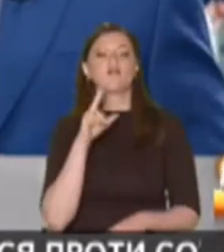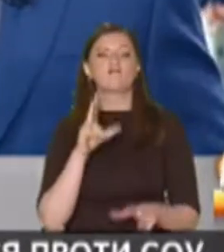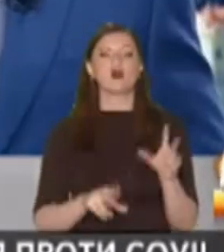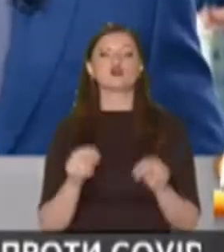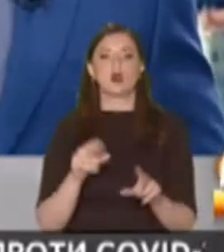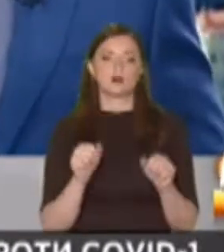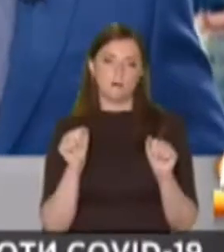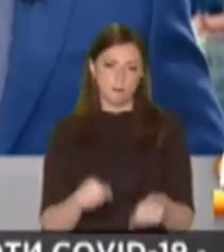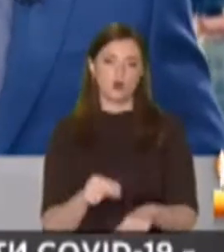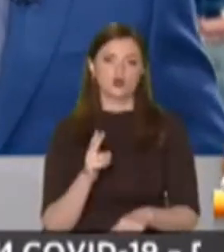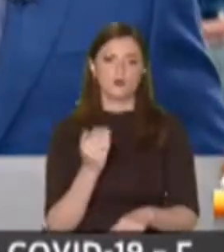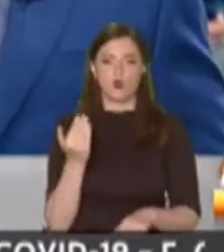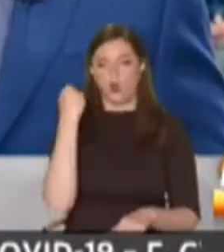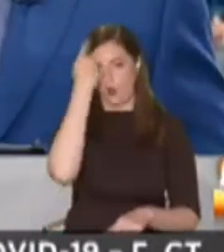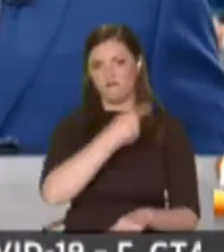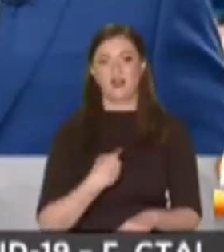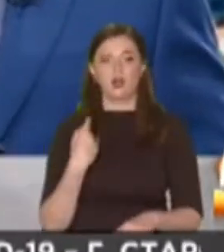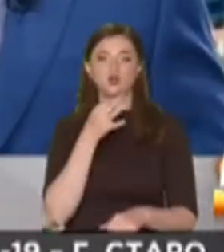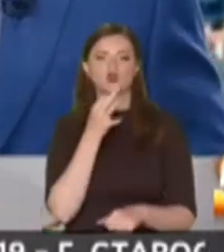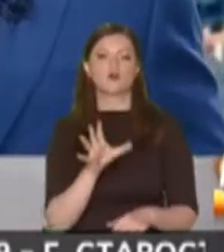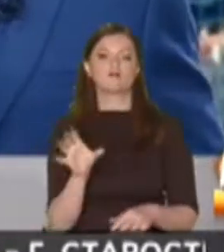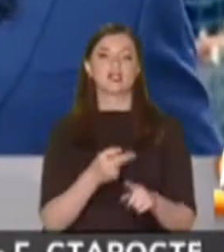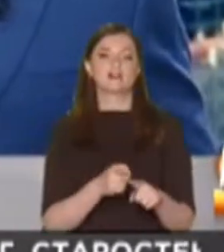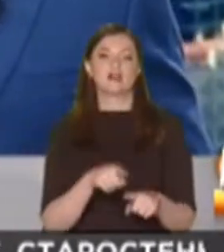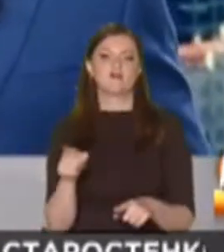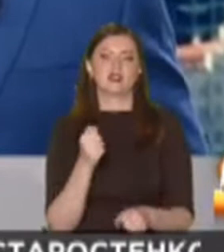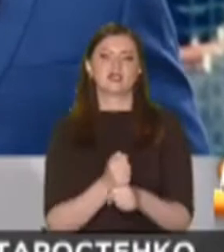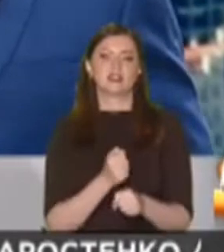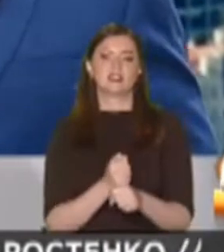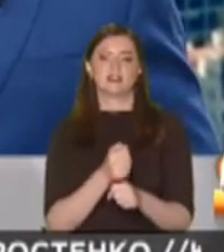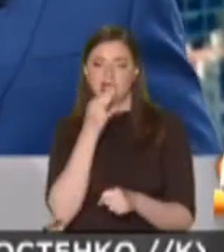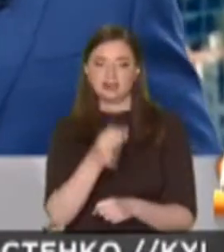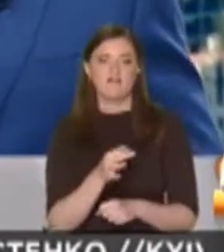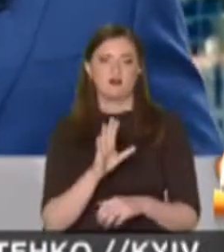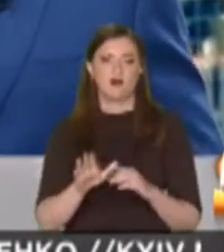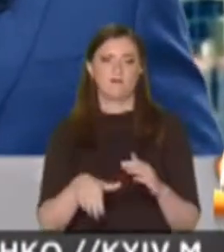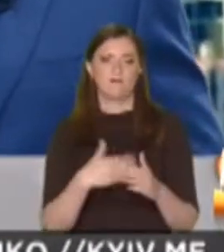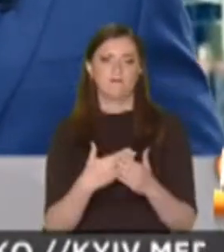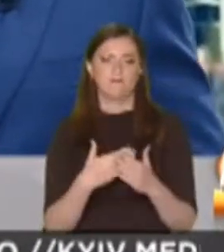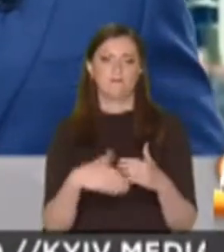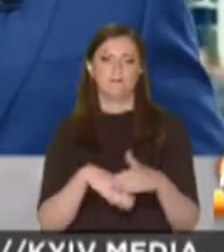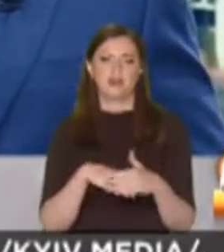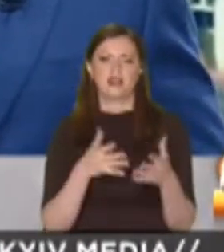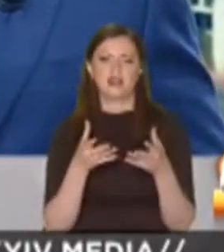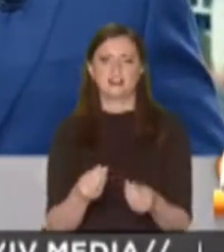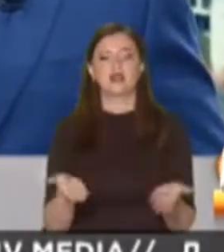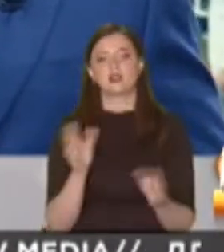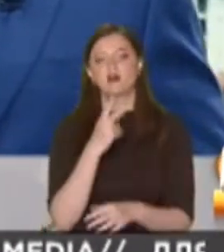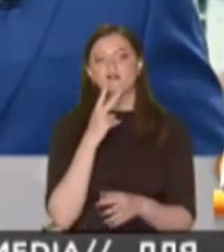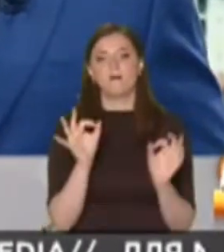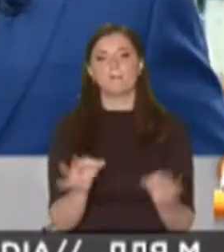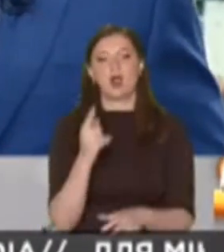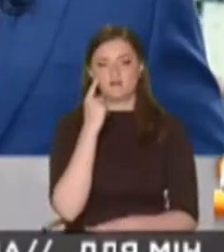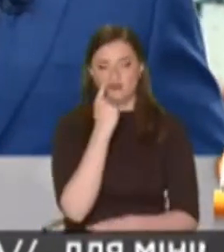вважаєте, можна по його вигляду сказати, що все це він сказав під тиском? Ну, давайте дивитись правді